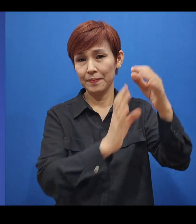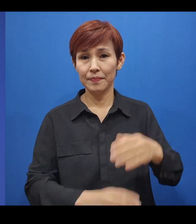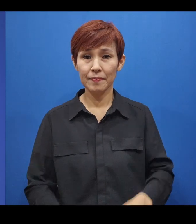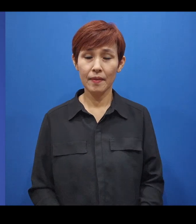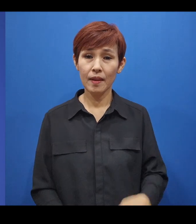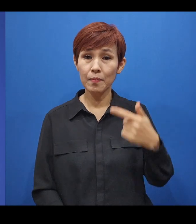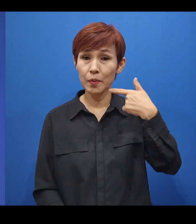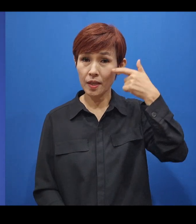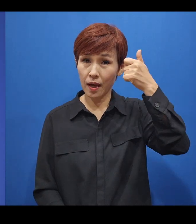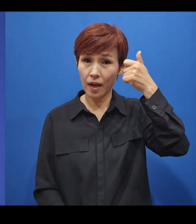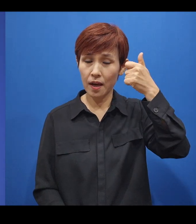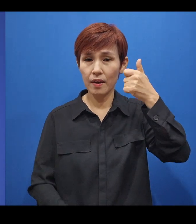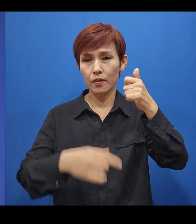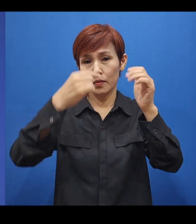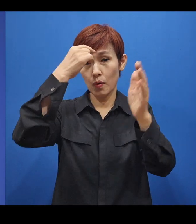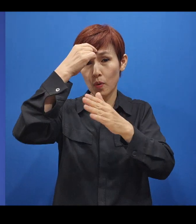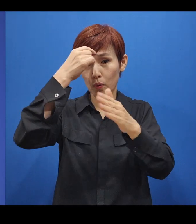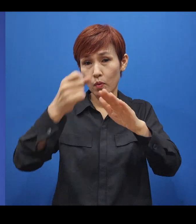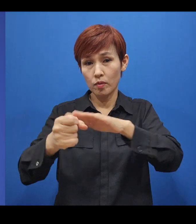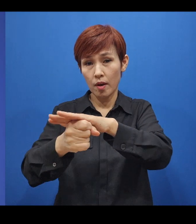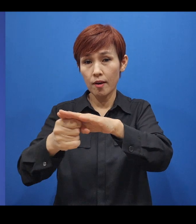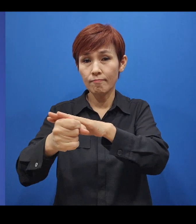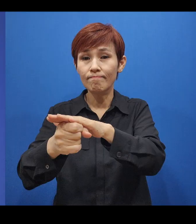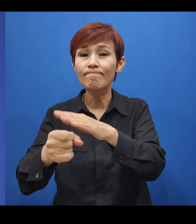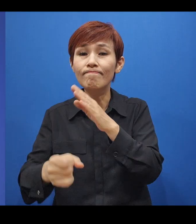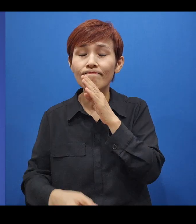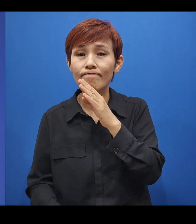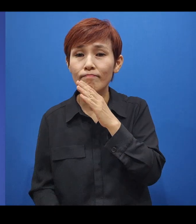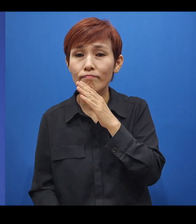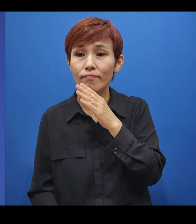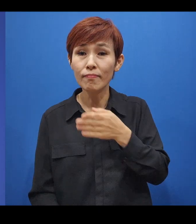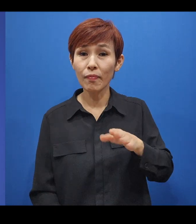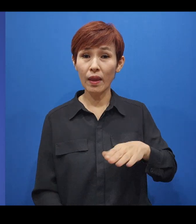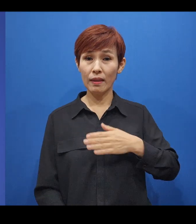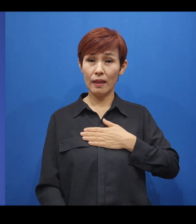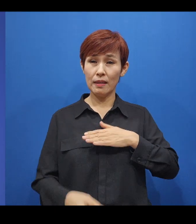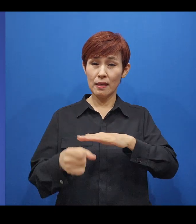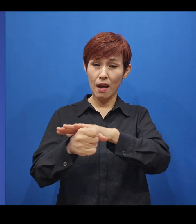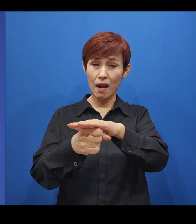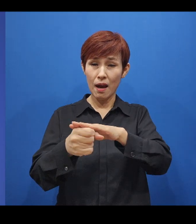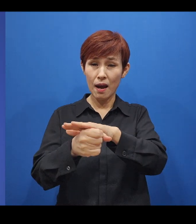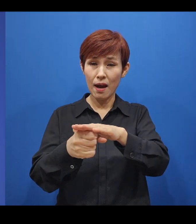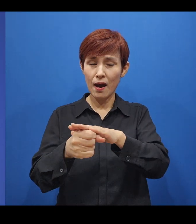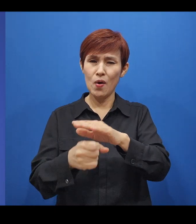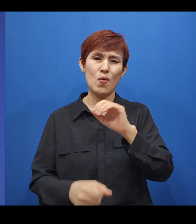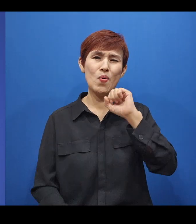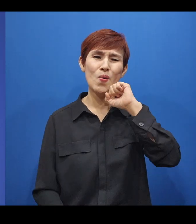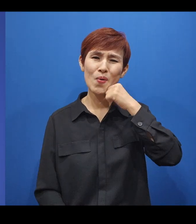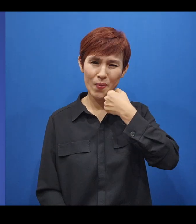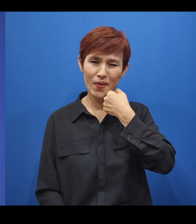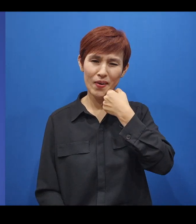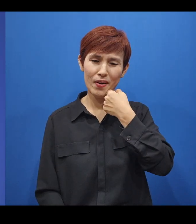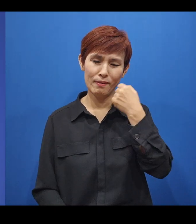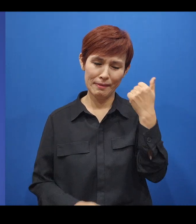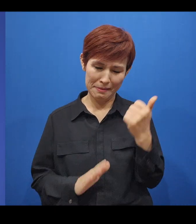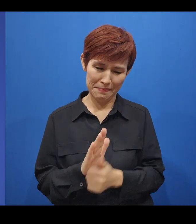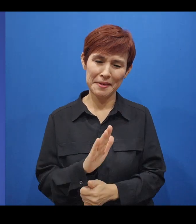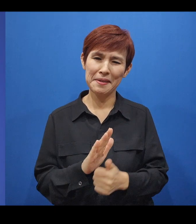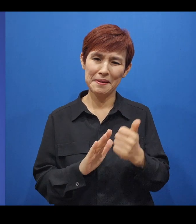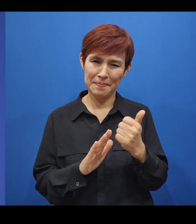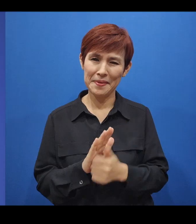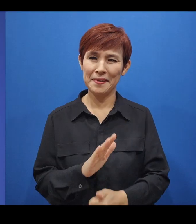목사가 성도를 마땅히 사랑해야 함에도 저는 여러분을 사랑하는 일을 어려워하고 실패합니다.